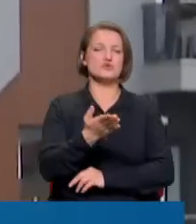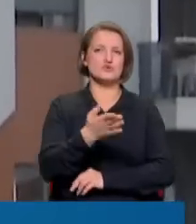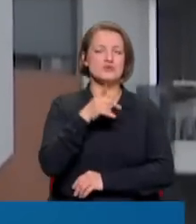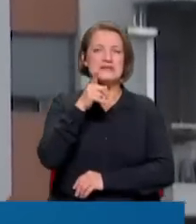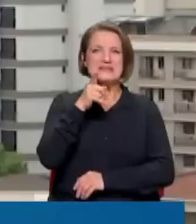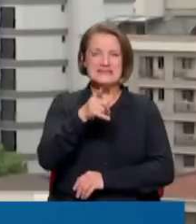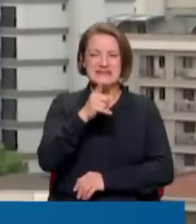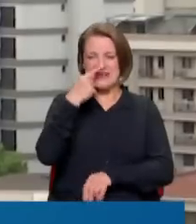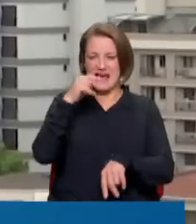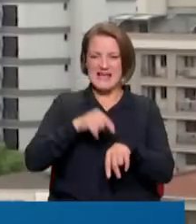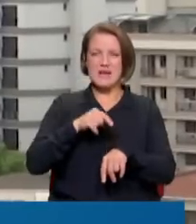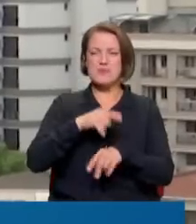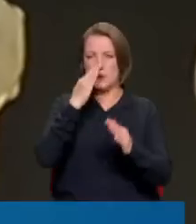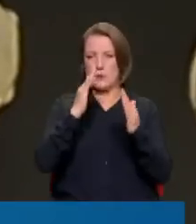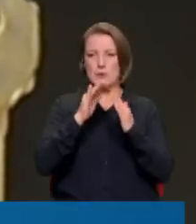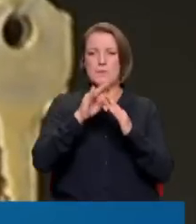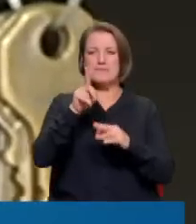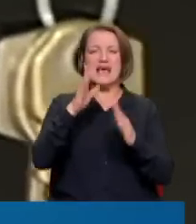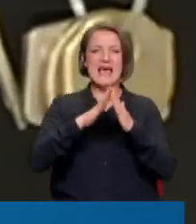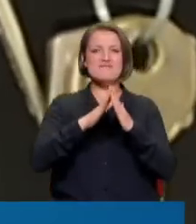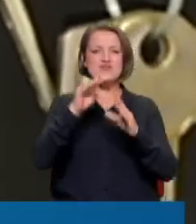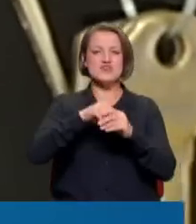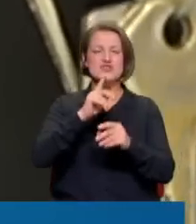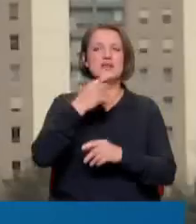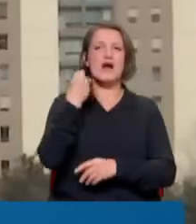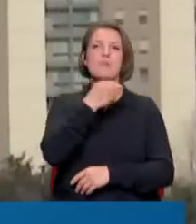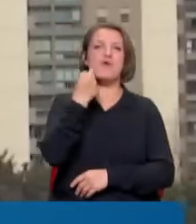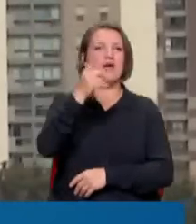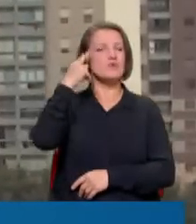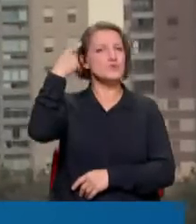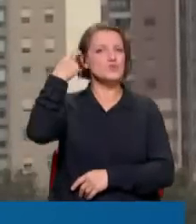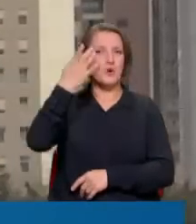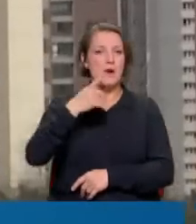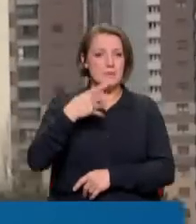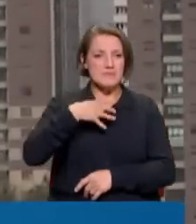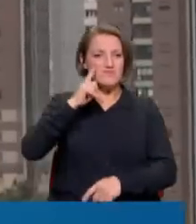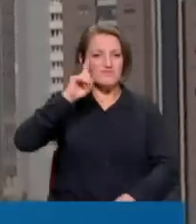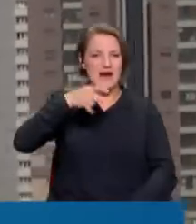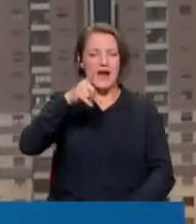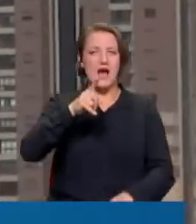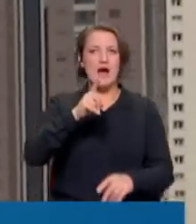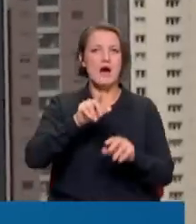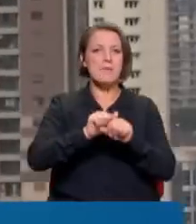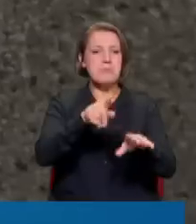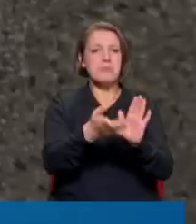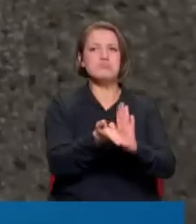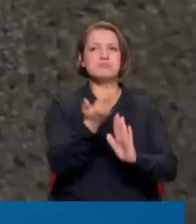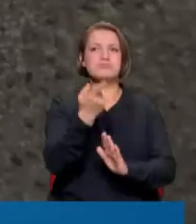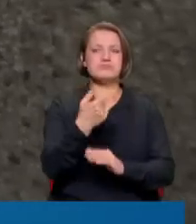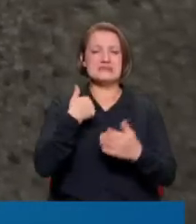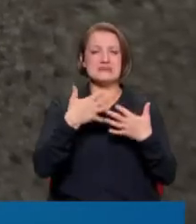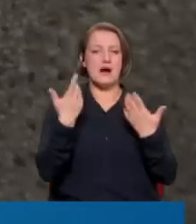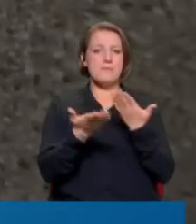dolandırıcılara inanıp uygun bir ev için kapora ödediklerini düşünen mağdurlar durumu fark ettiklerinde de ilan ortadan kalkmış oluyor Biz